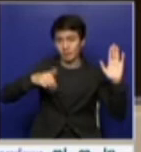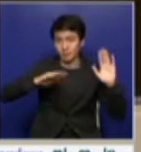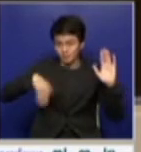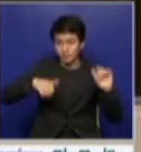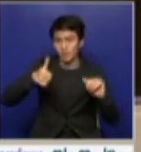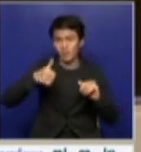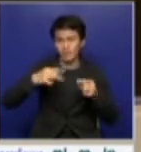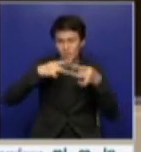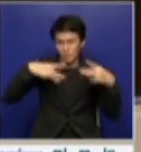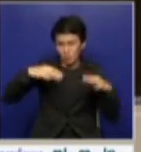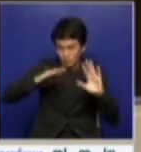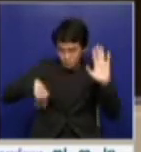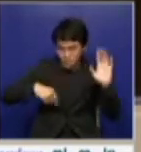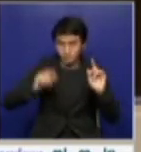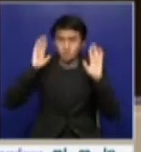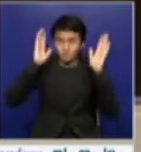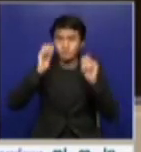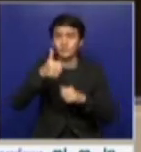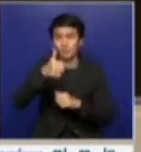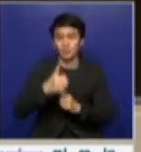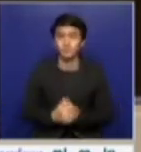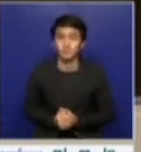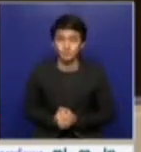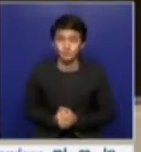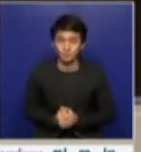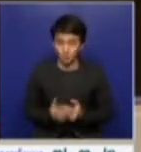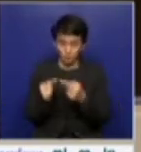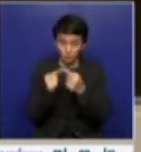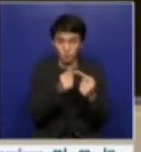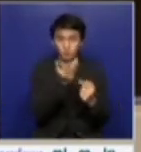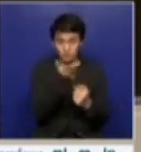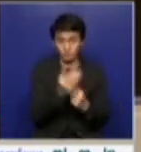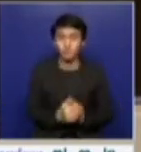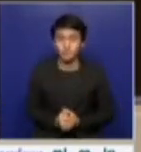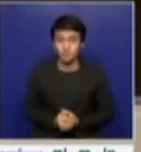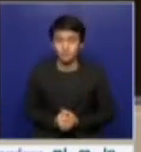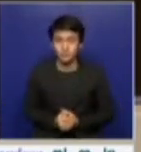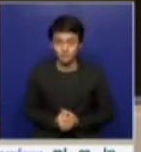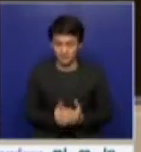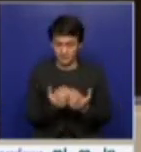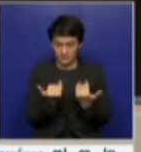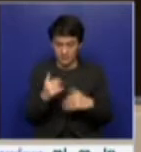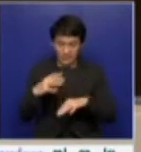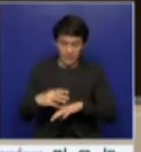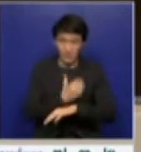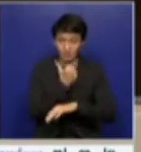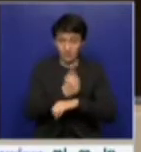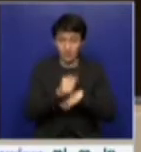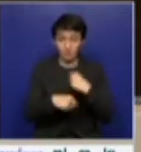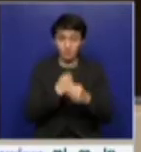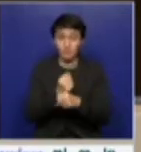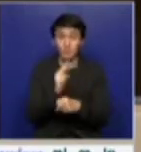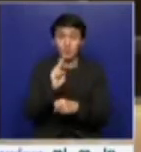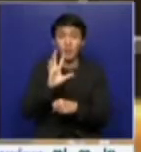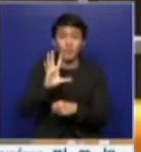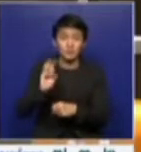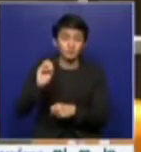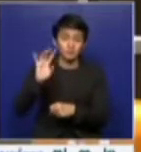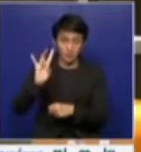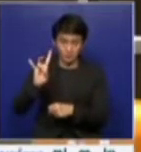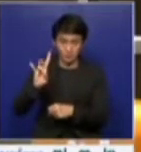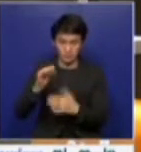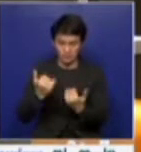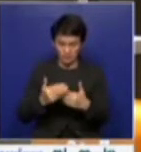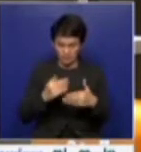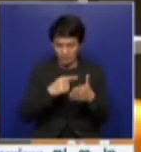ว่าเรื่องอะไรก็ตามครับเชื่อนะครับร่วมเวลาการยึดอำนาจเมื่อปี 2557จนถึงเวลา